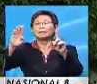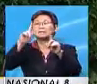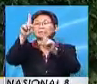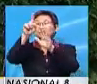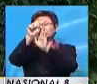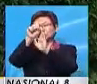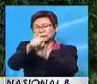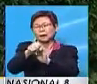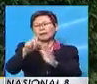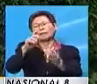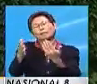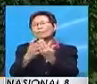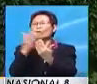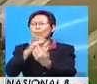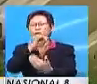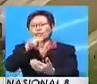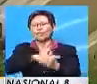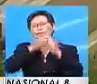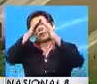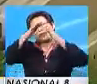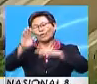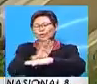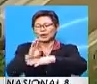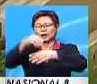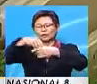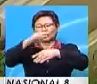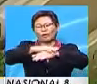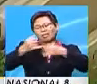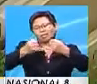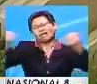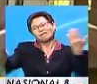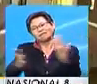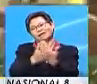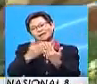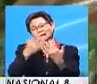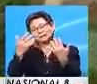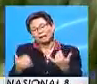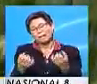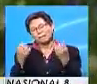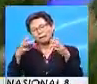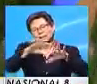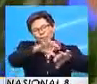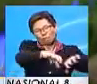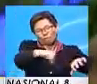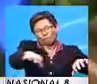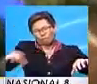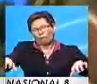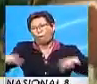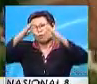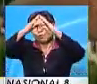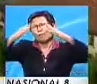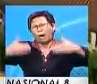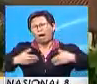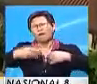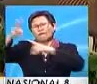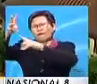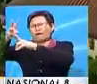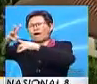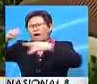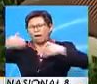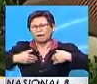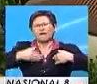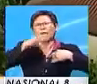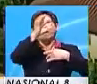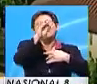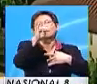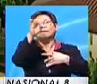memudahkan pemilik rumah yang ingin Berniaga secara dalam talian ketika ini sudah banyak kawasan perumahan dilengkapi perkhidmatan jalur lebar ole fiber